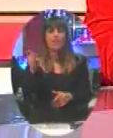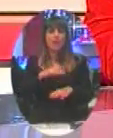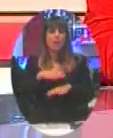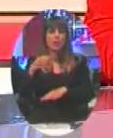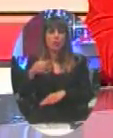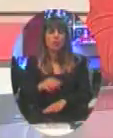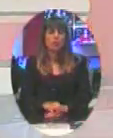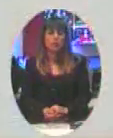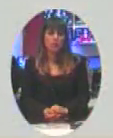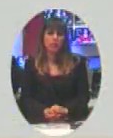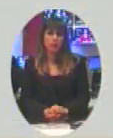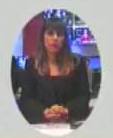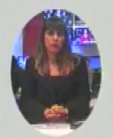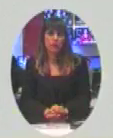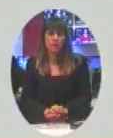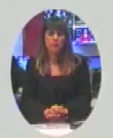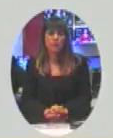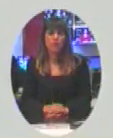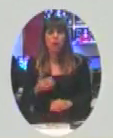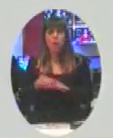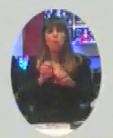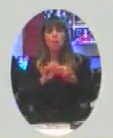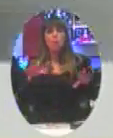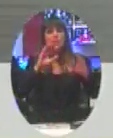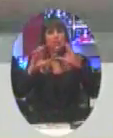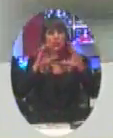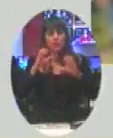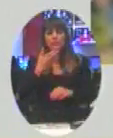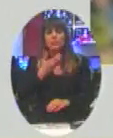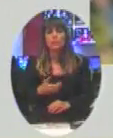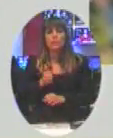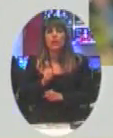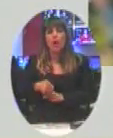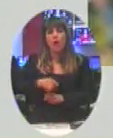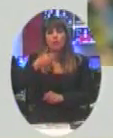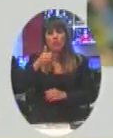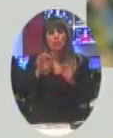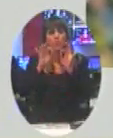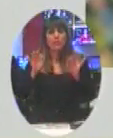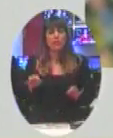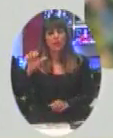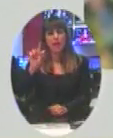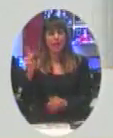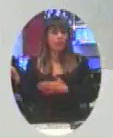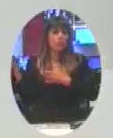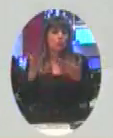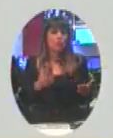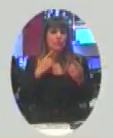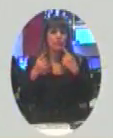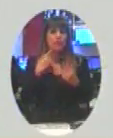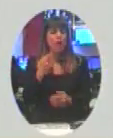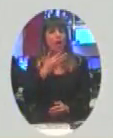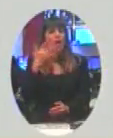ישראלי. לאחר הפרסומים בתקשורת, הרב הצבאי הראשי הנכנס, אייל קרים, זומן היום לשיחת הבהרה אצל ראש